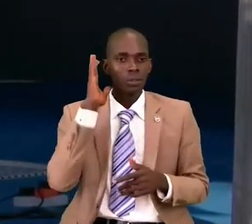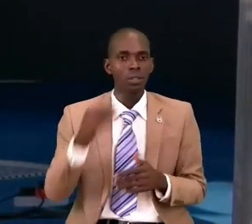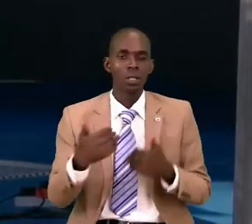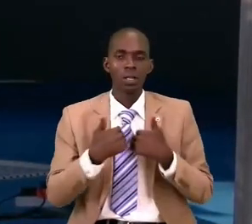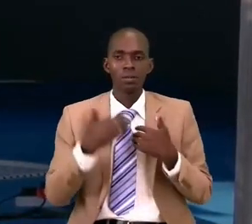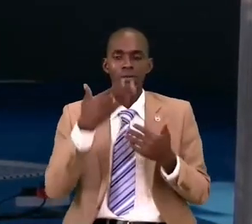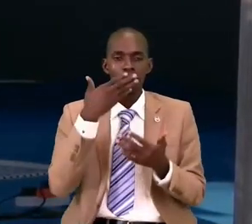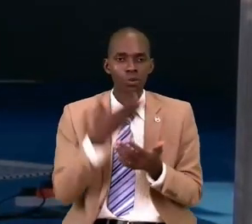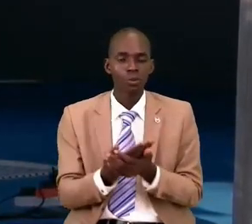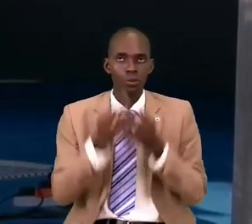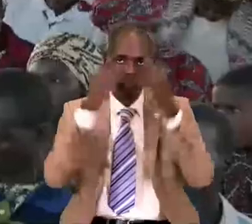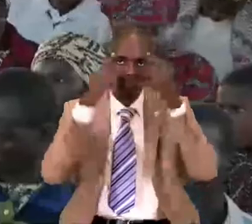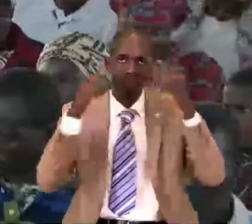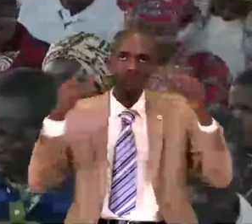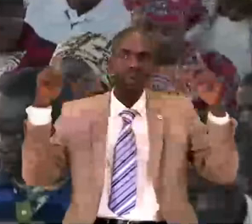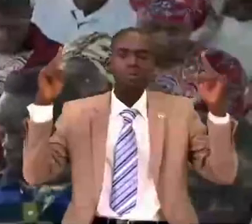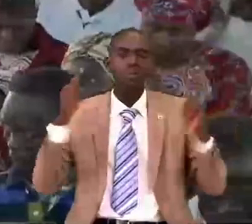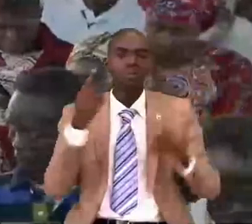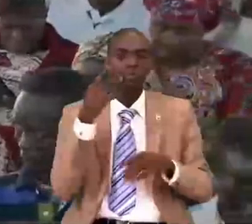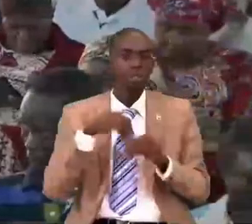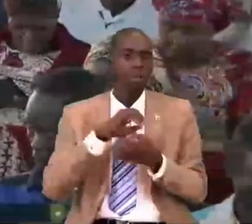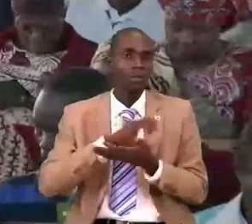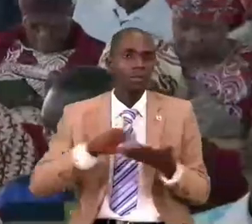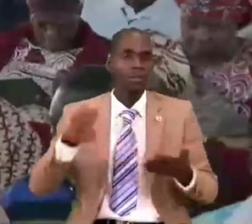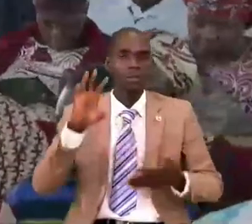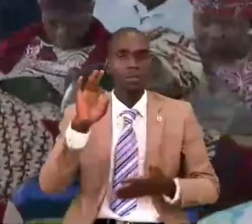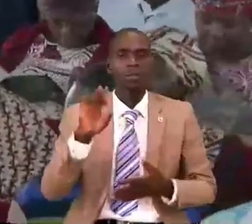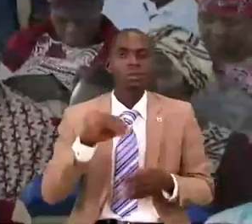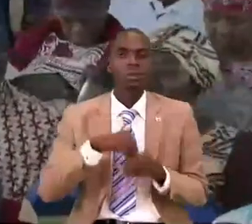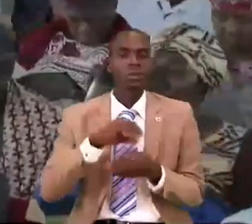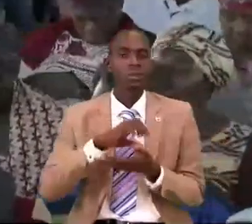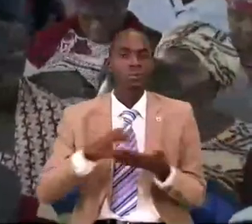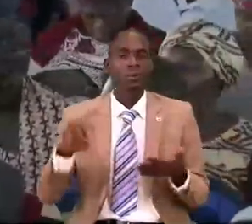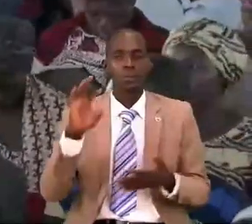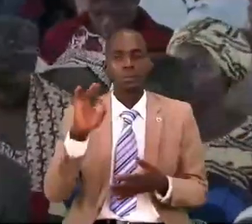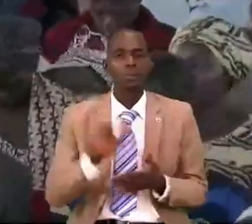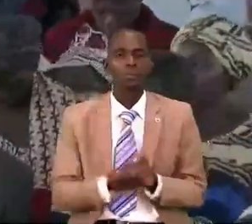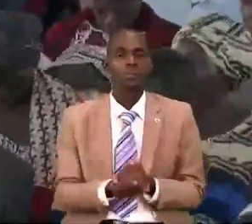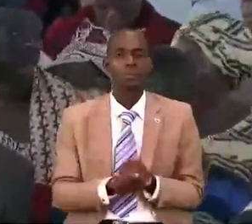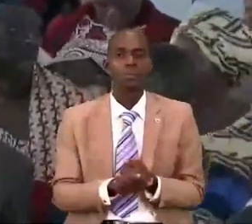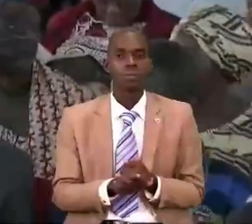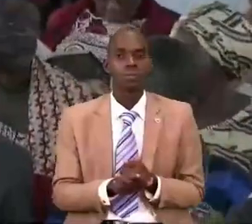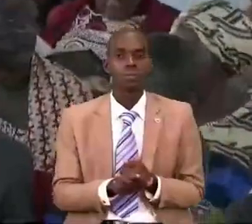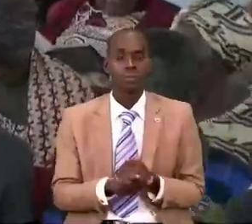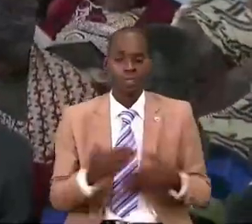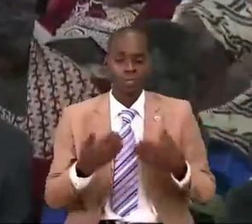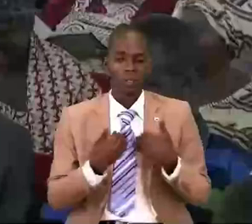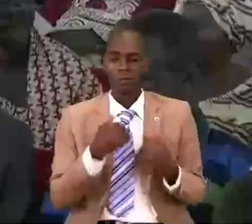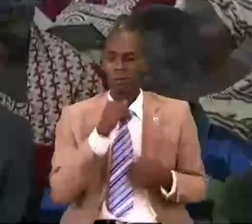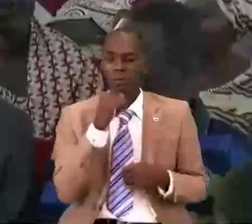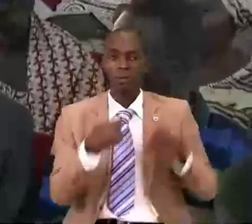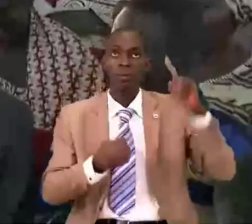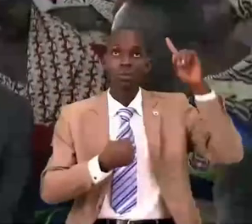Verset 9, ne t'ai-je pas donné cet ordre? Fortifie-toi et prends